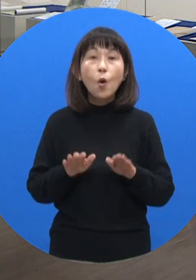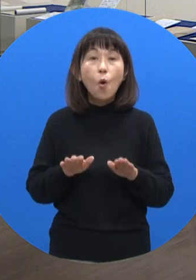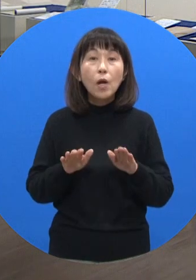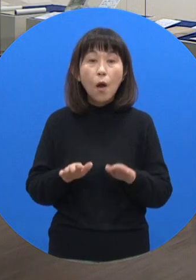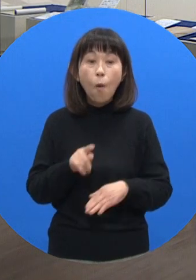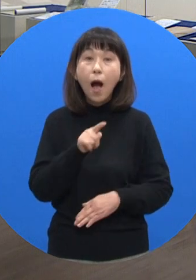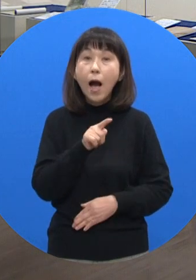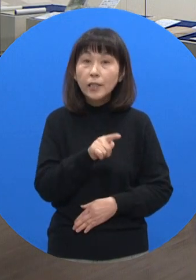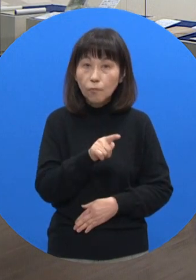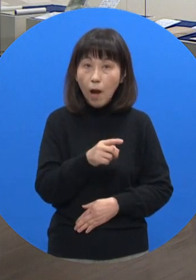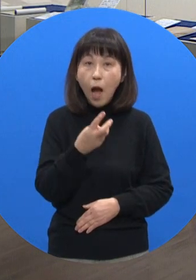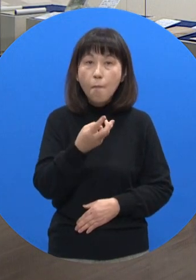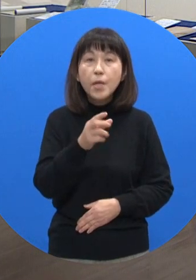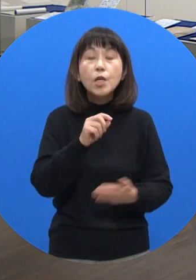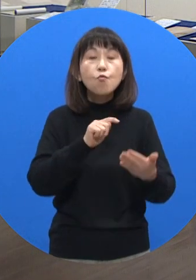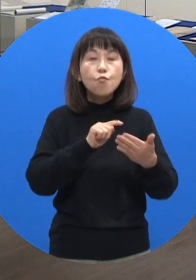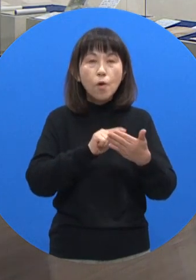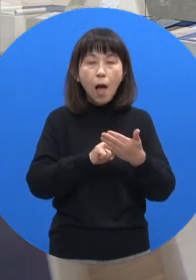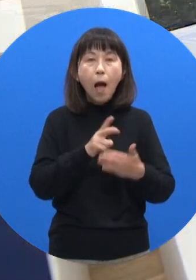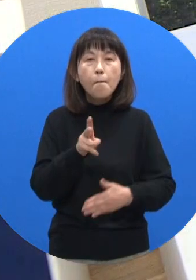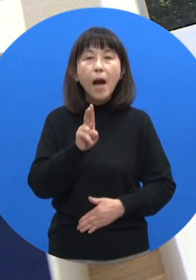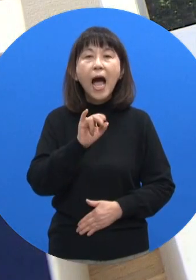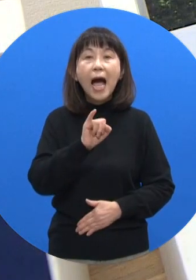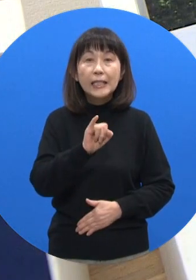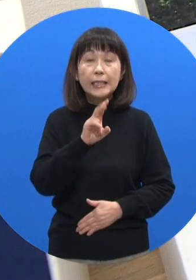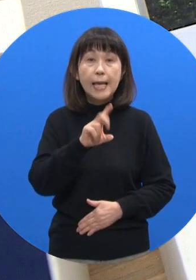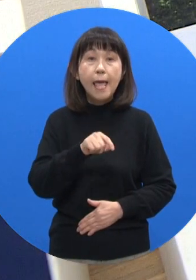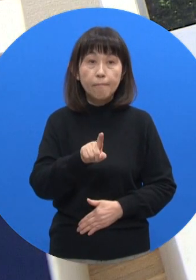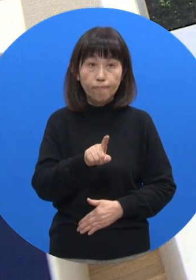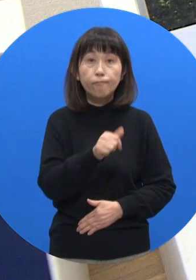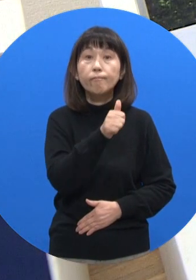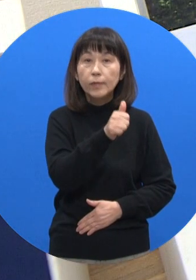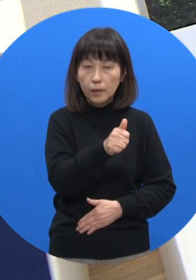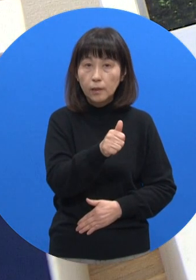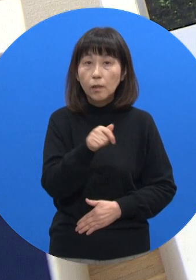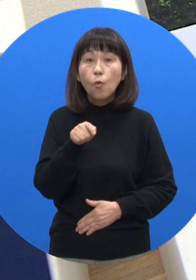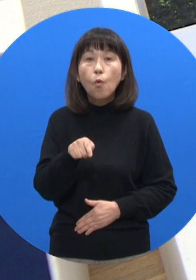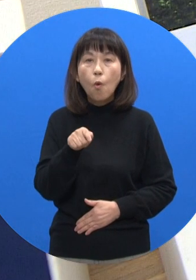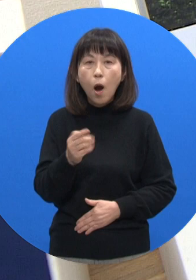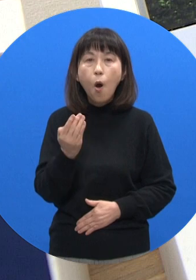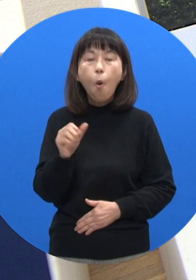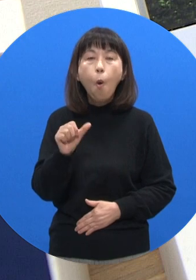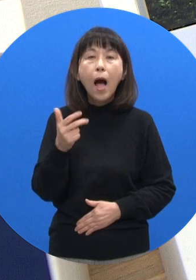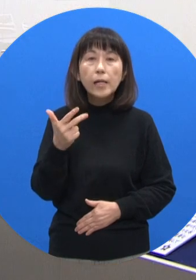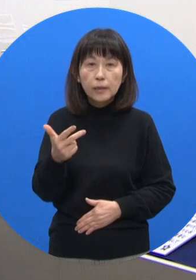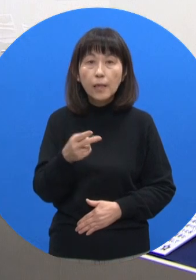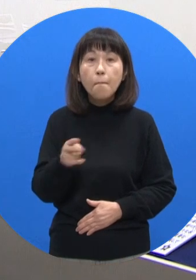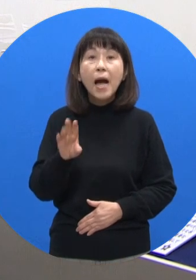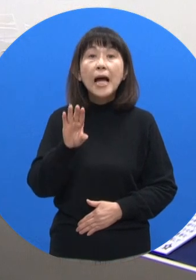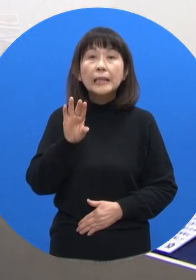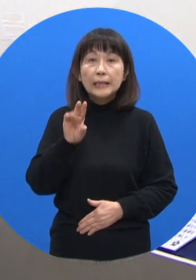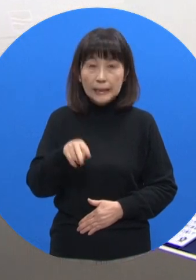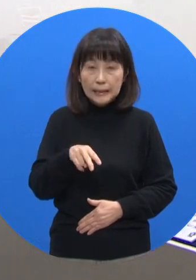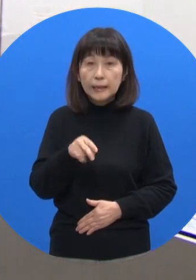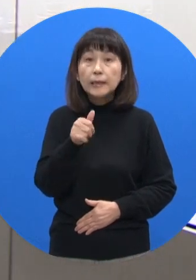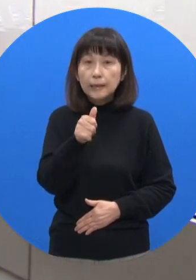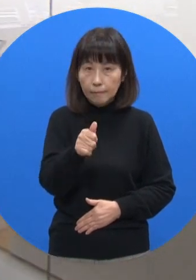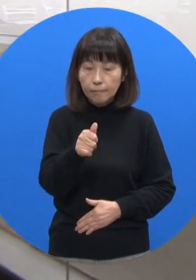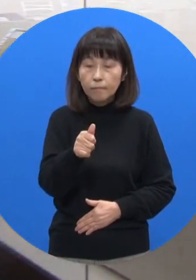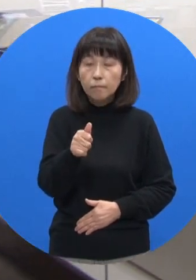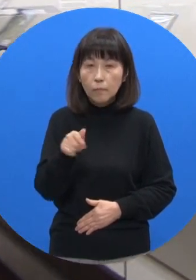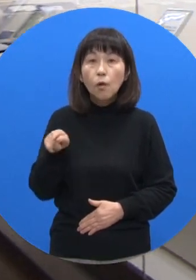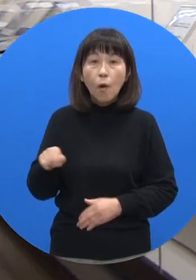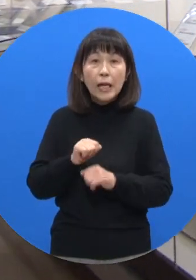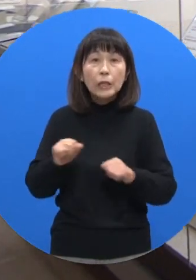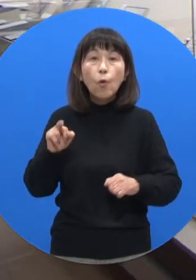芸中央小学校は三浦梅園さんについて、そして肘小学校は保和市万里さんについて、北の恵林小学校は